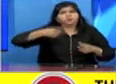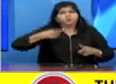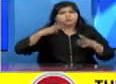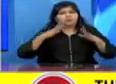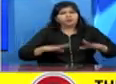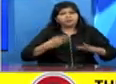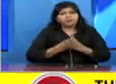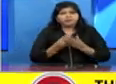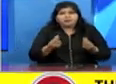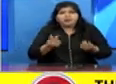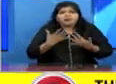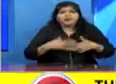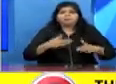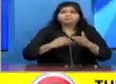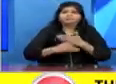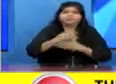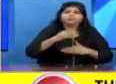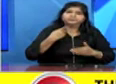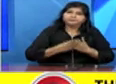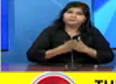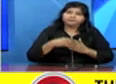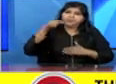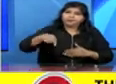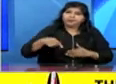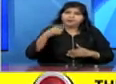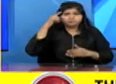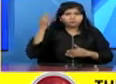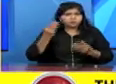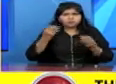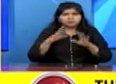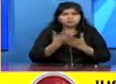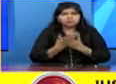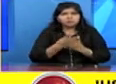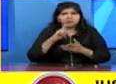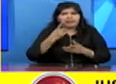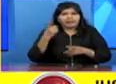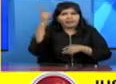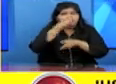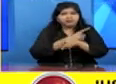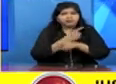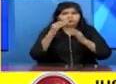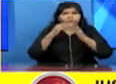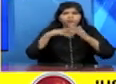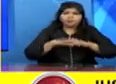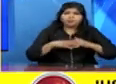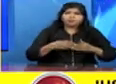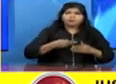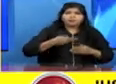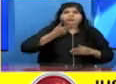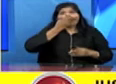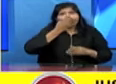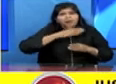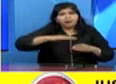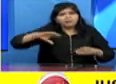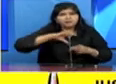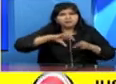जिंदगी आसानी से चलती रहती है। आप कल्पना करिए कि एक दिन आपके घरों में नल में आने वाला पानी